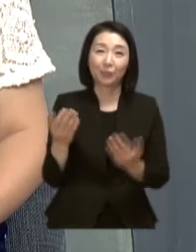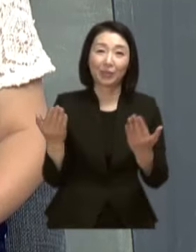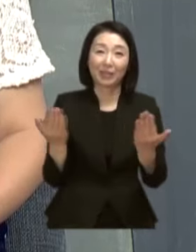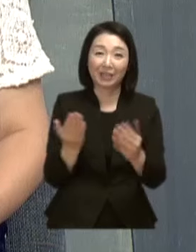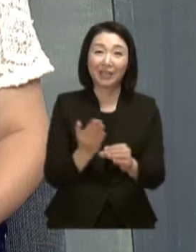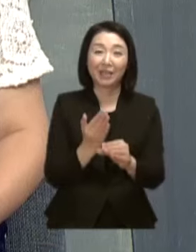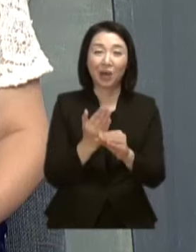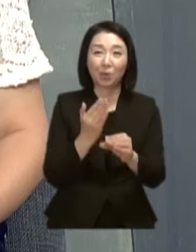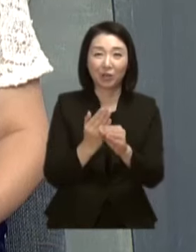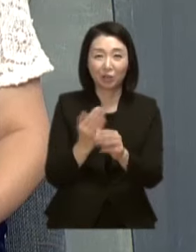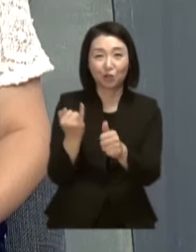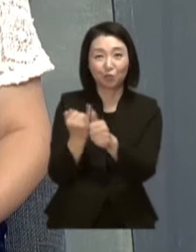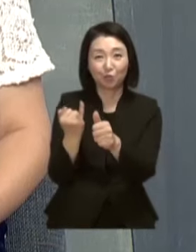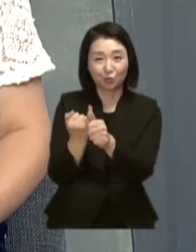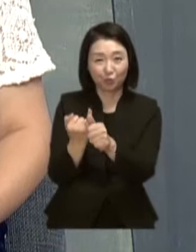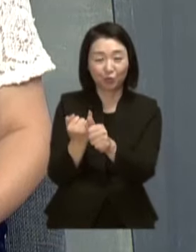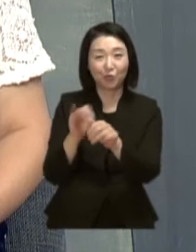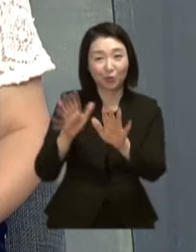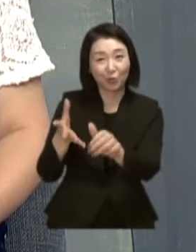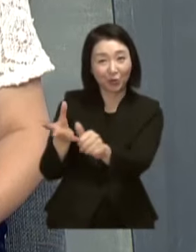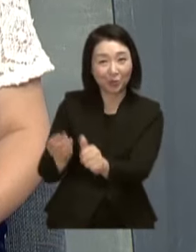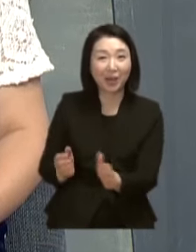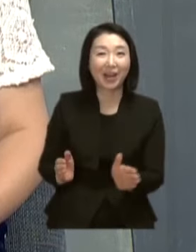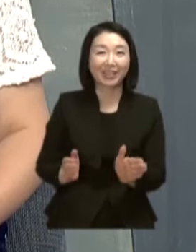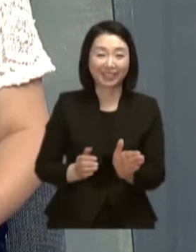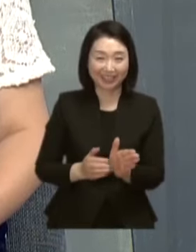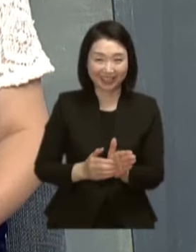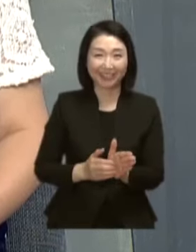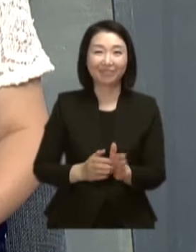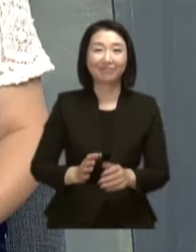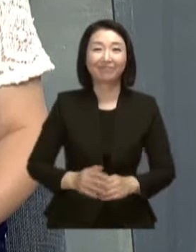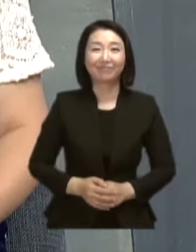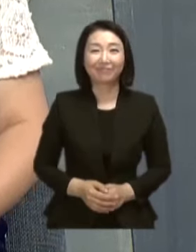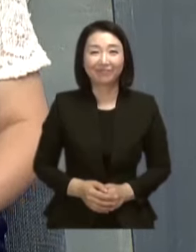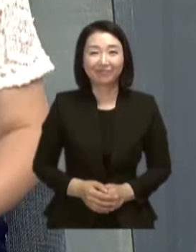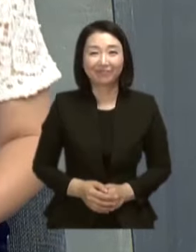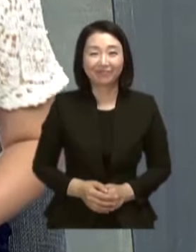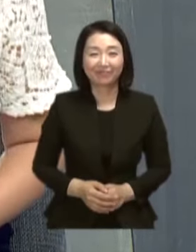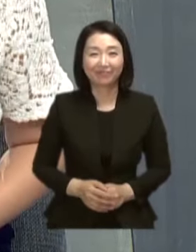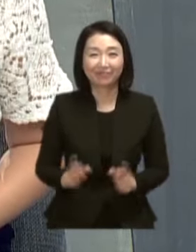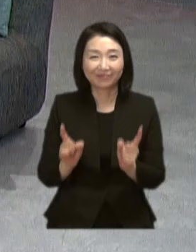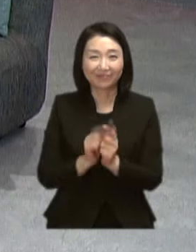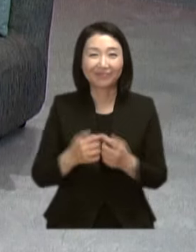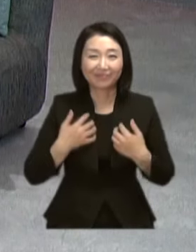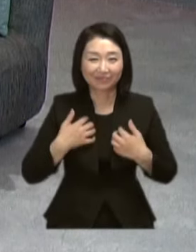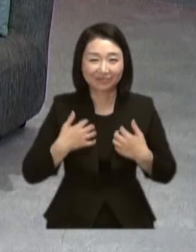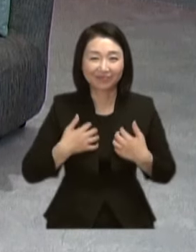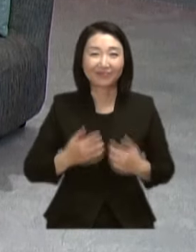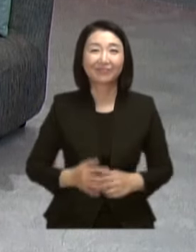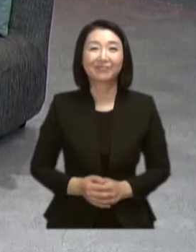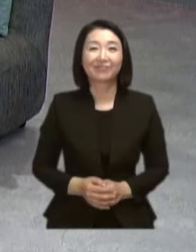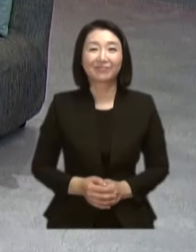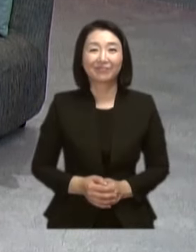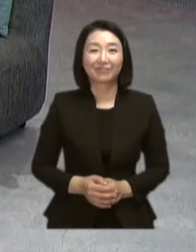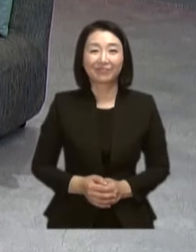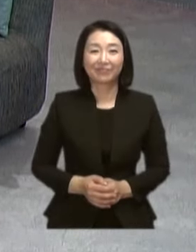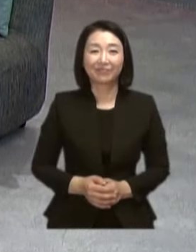황철진, 이미경 선교사님 네 분이 오늘 주인공이신데요. 네. 오늘 스튜디오에 모셨습니다. 반갑습니다. 반갑습니다. 네, 반갑습니다. 네.